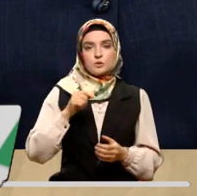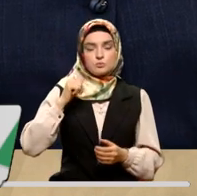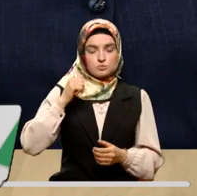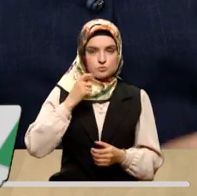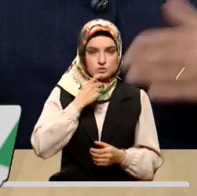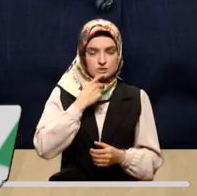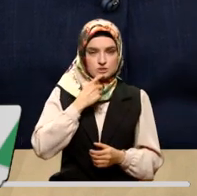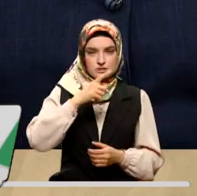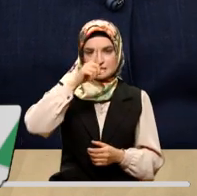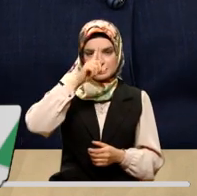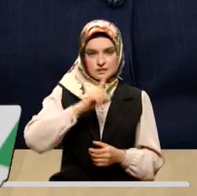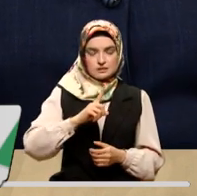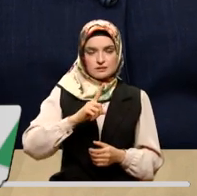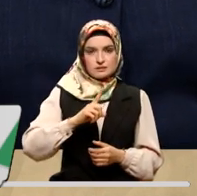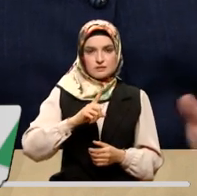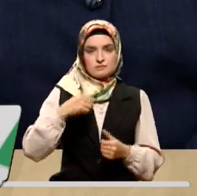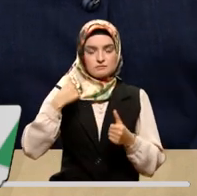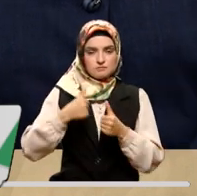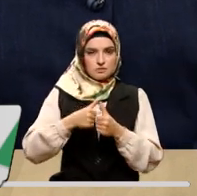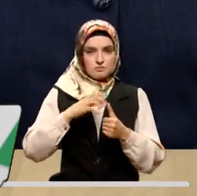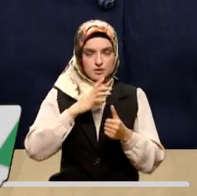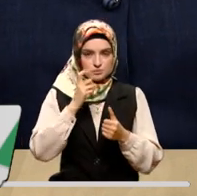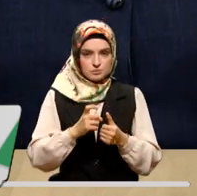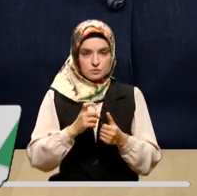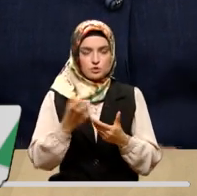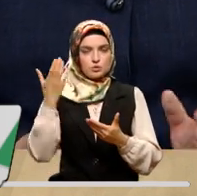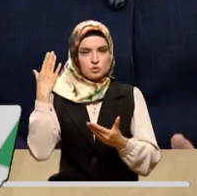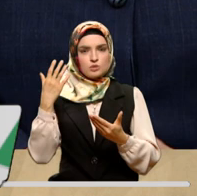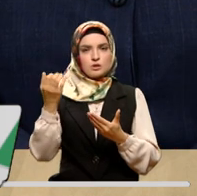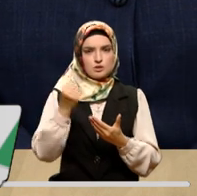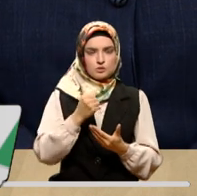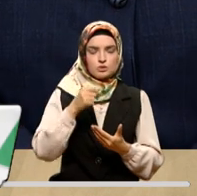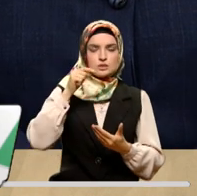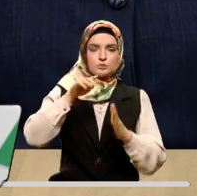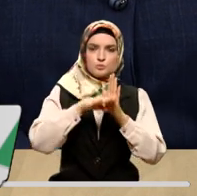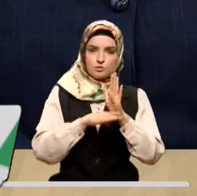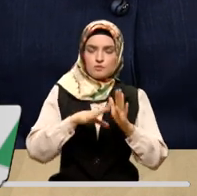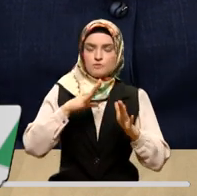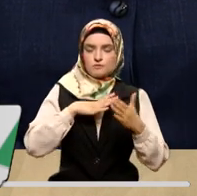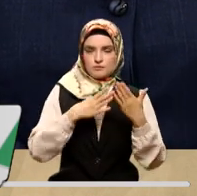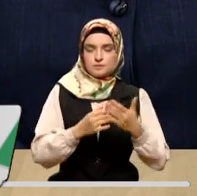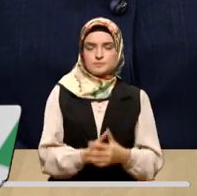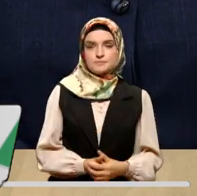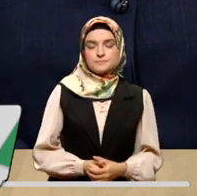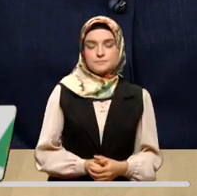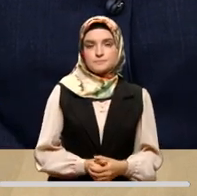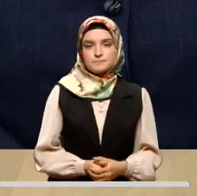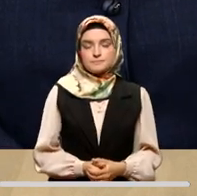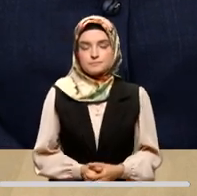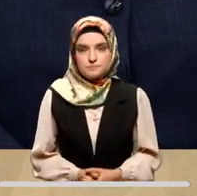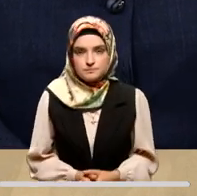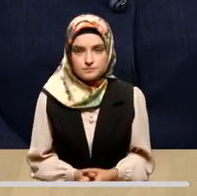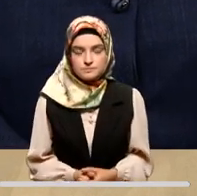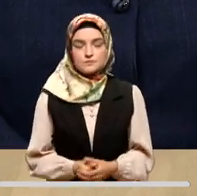değil mi? Daha önce alınıyordu. Daha önce de alınıyordu. Yani ama şimdi müfredat mı biraz şimdi daha? Programımız var, etkinliğimiz var. Program var direkt. Tamam. Mesela yine bu